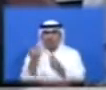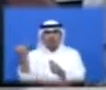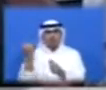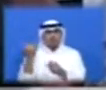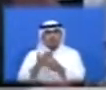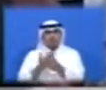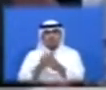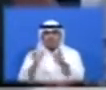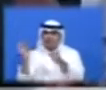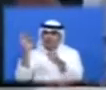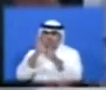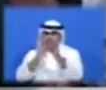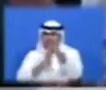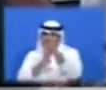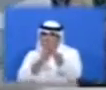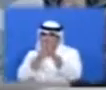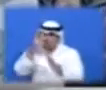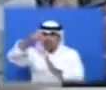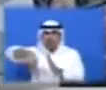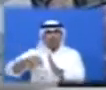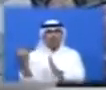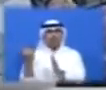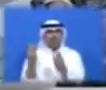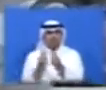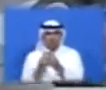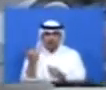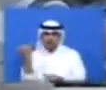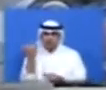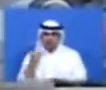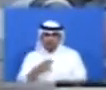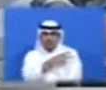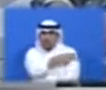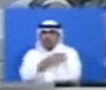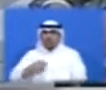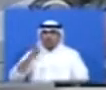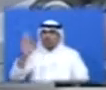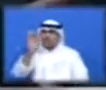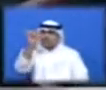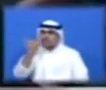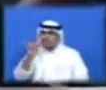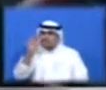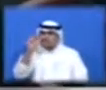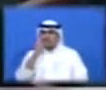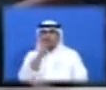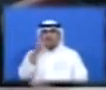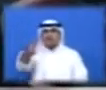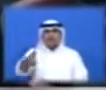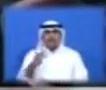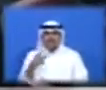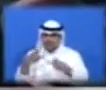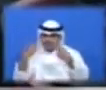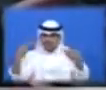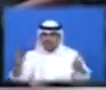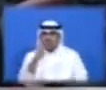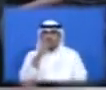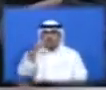لتحقيق الأهداف الإنمائية للألفية. دعا النائب سيف العازمي في كلمة الوفد أمام اللجنة الدائمة الرابعة خلال